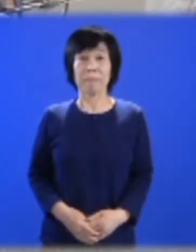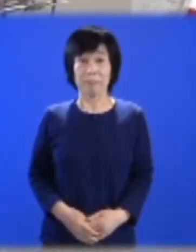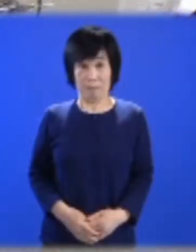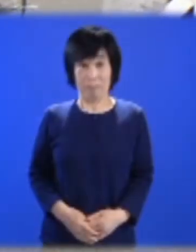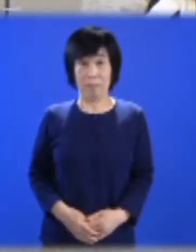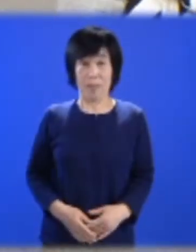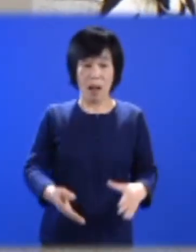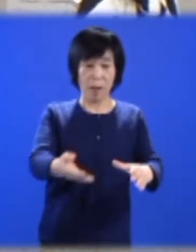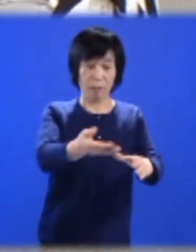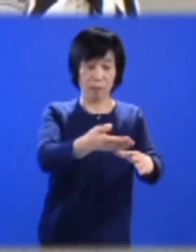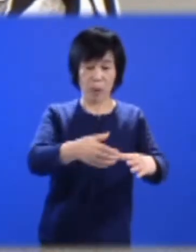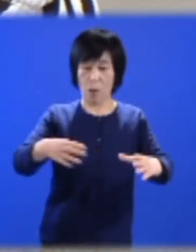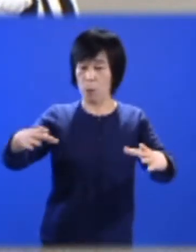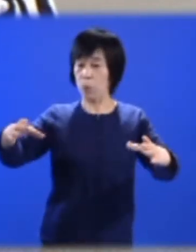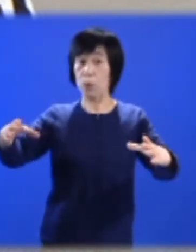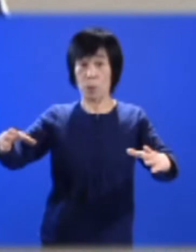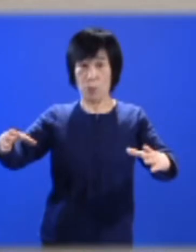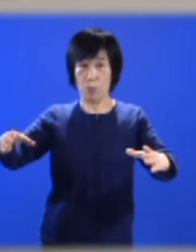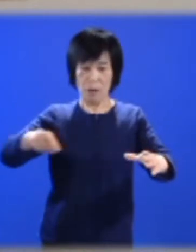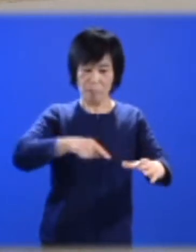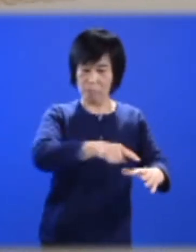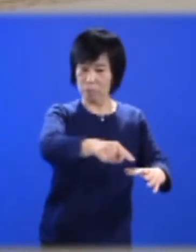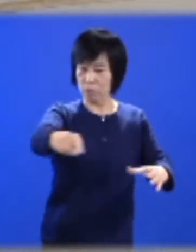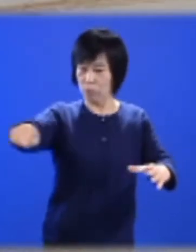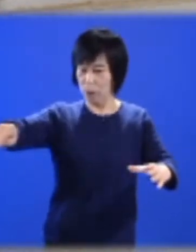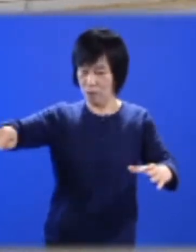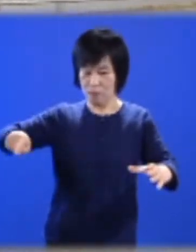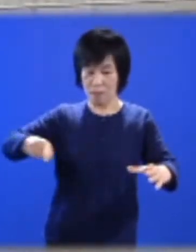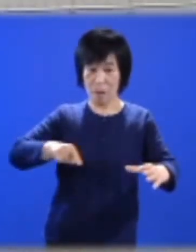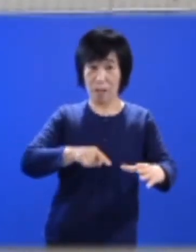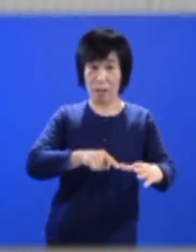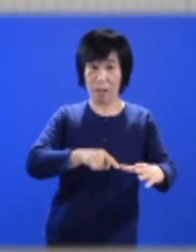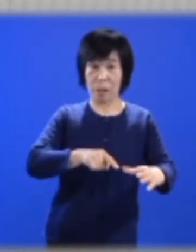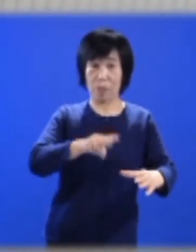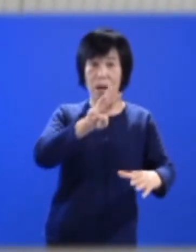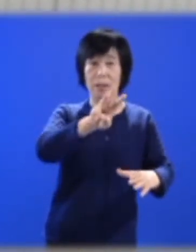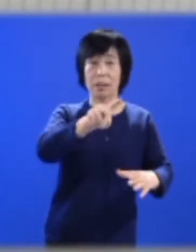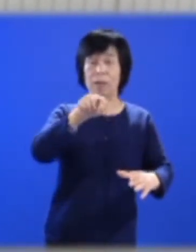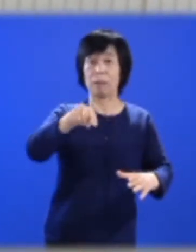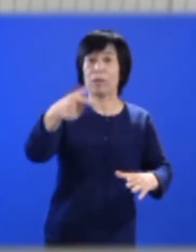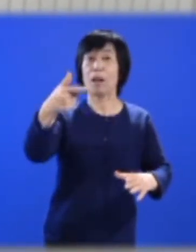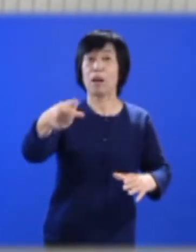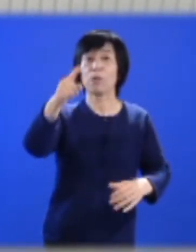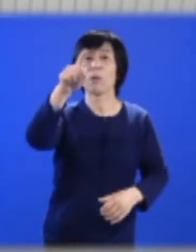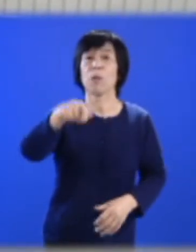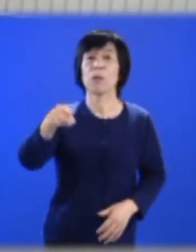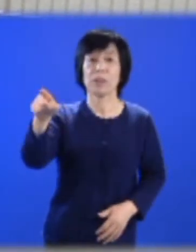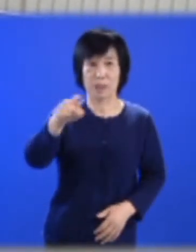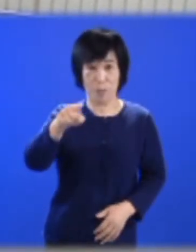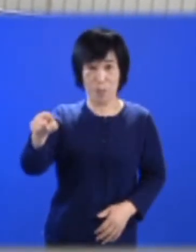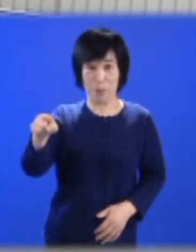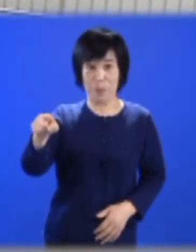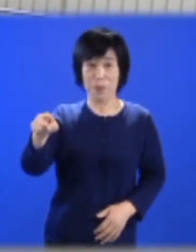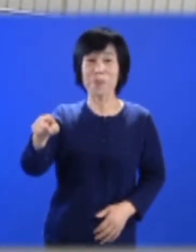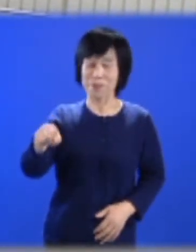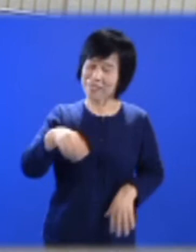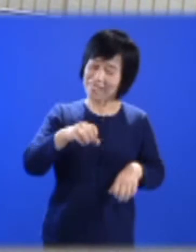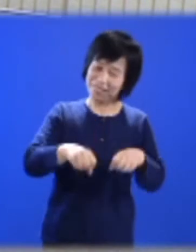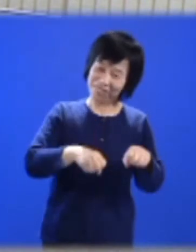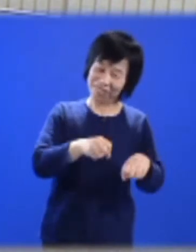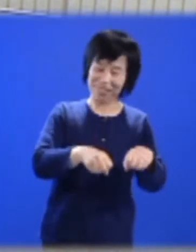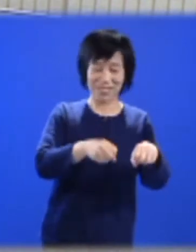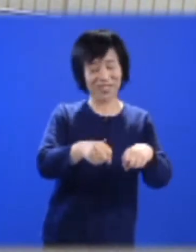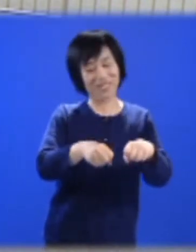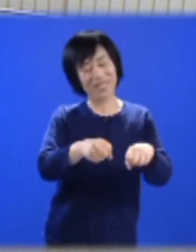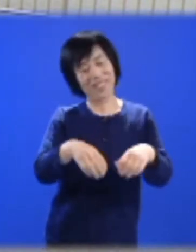周遊コースは1周およそ 3.6km、 サイクリングがたっぷり楽しめるコースです